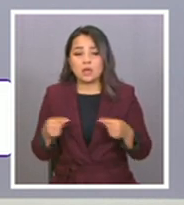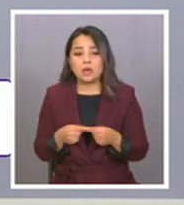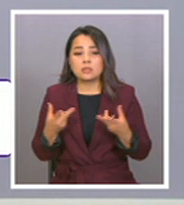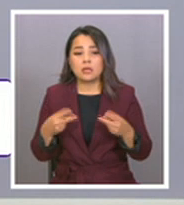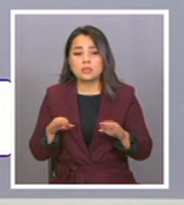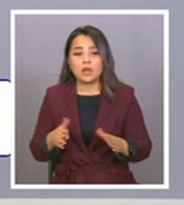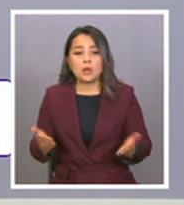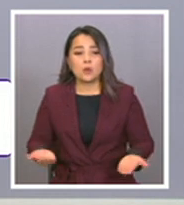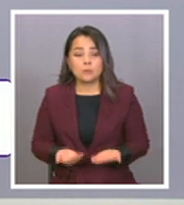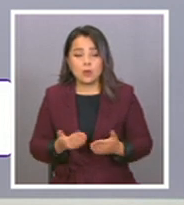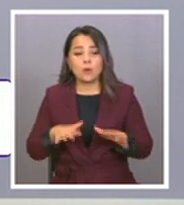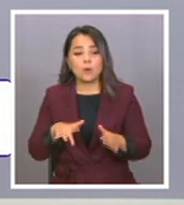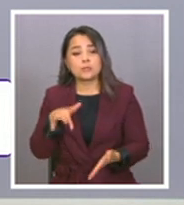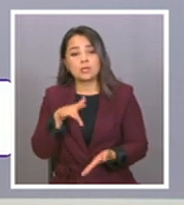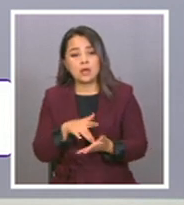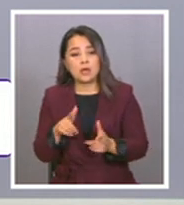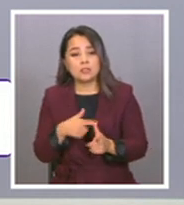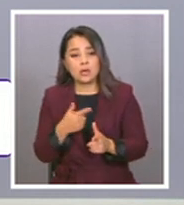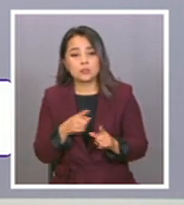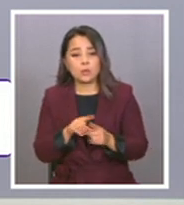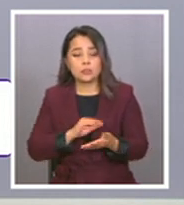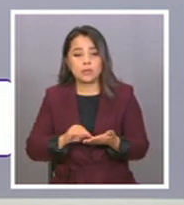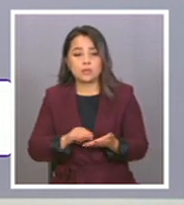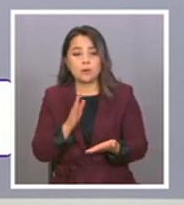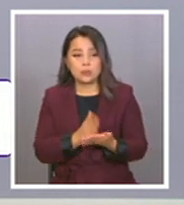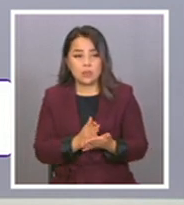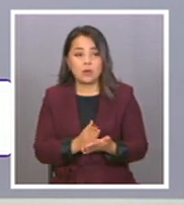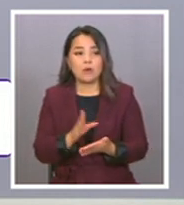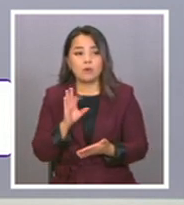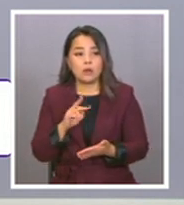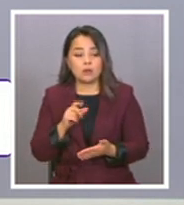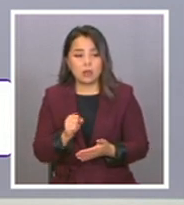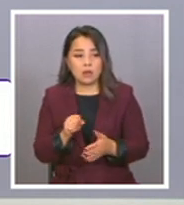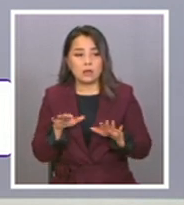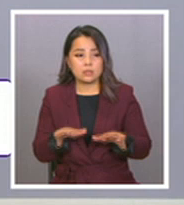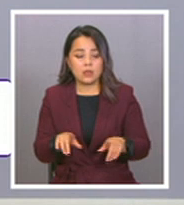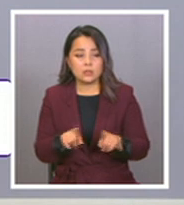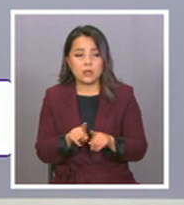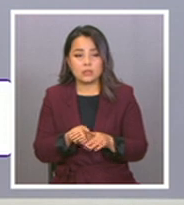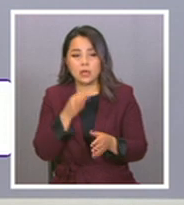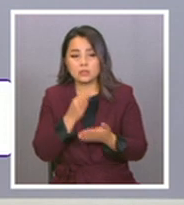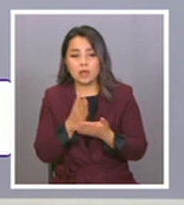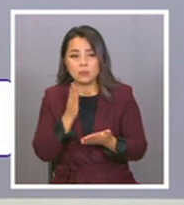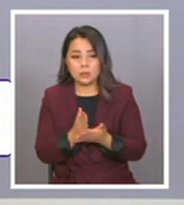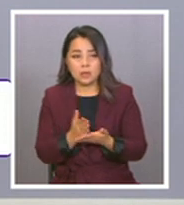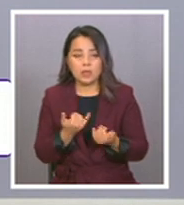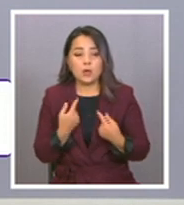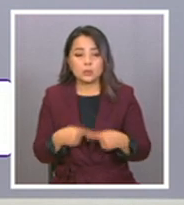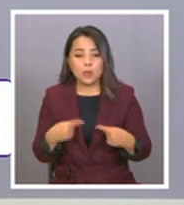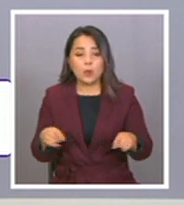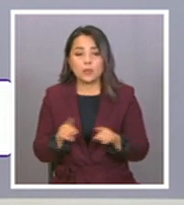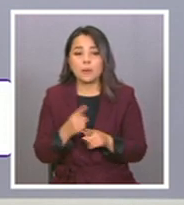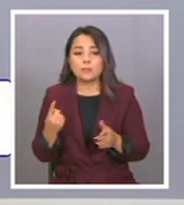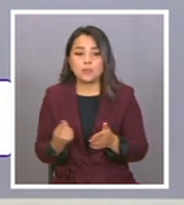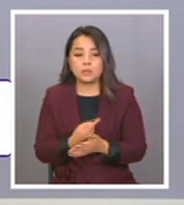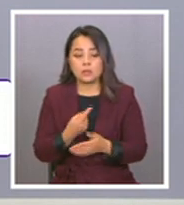ететін ортасында атауға қосқан. Мысалы, Волга қаз табаны. Сондай-ақ, кейбір түрлерді ең алғаш рет